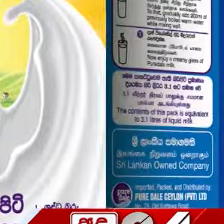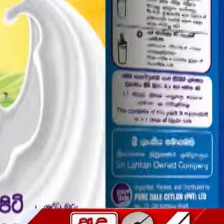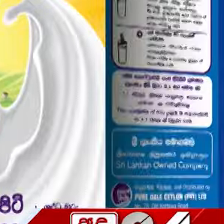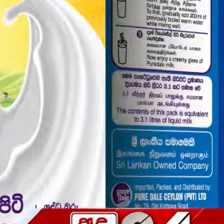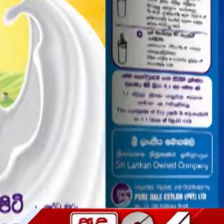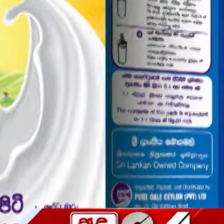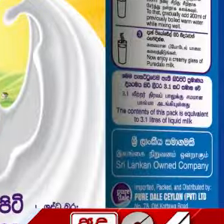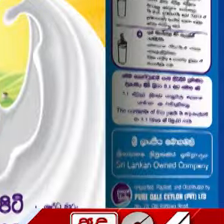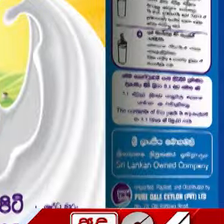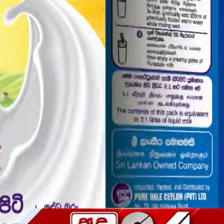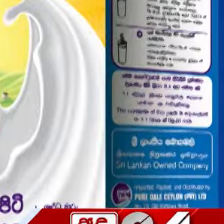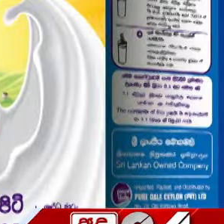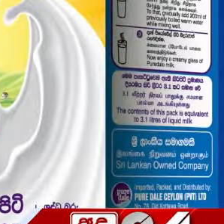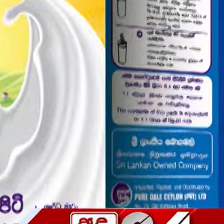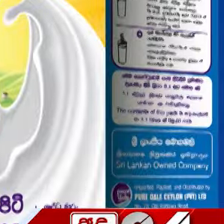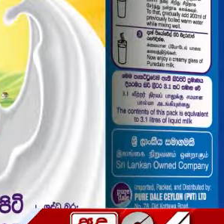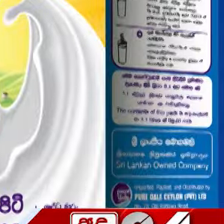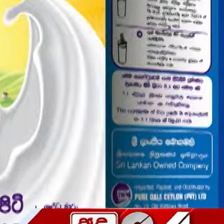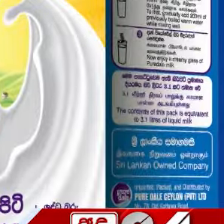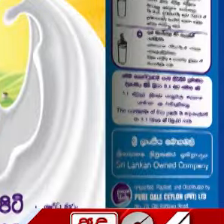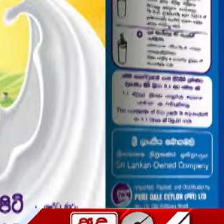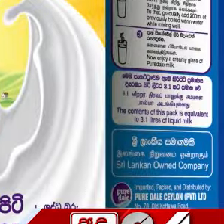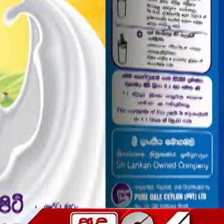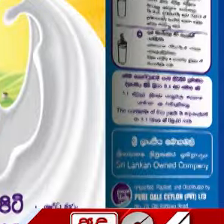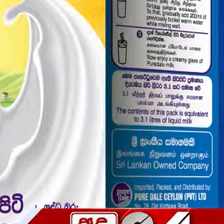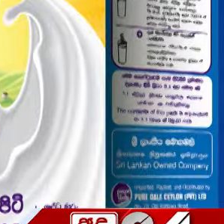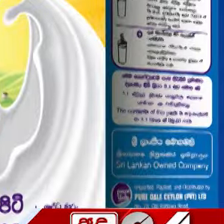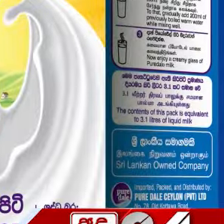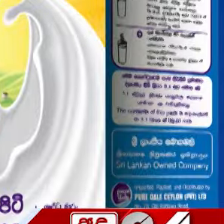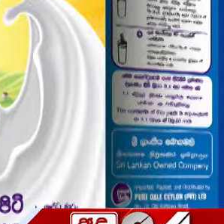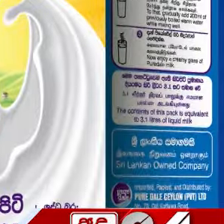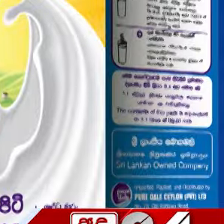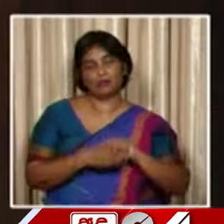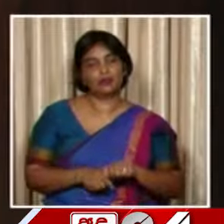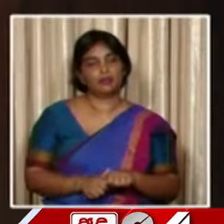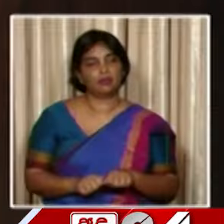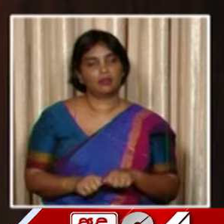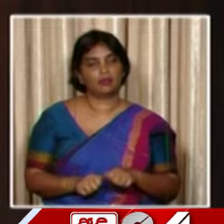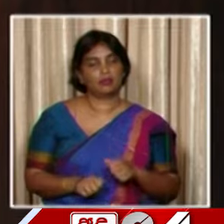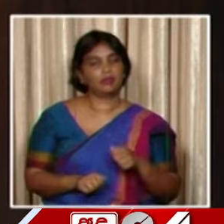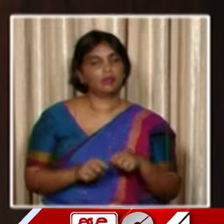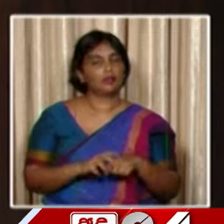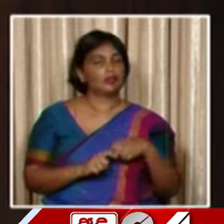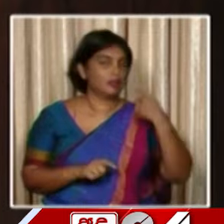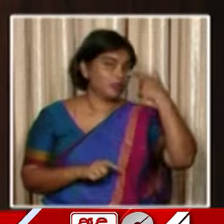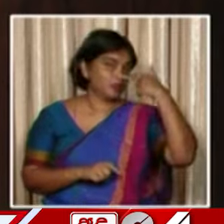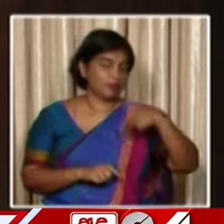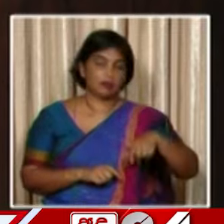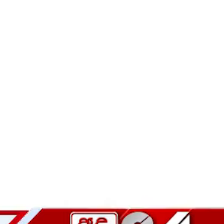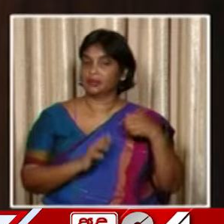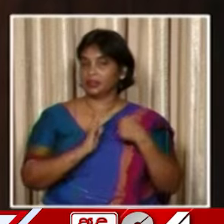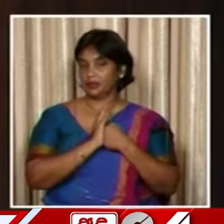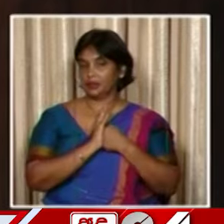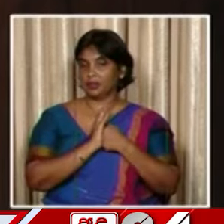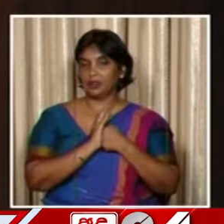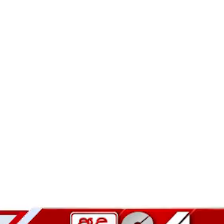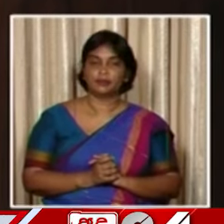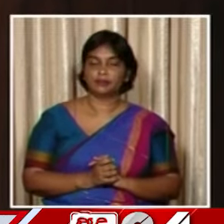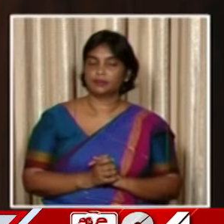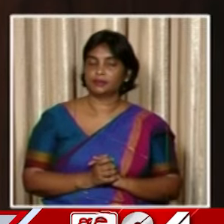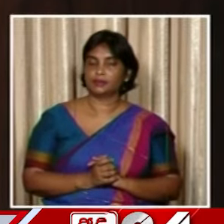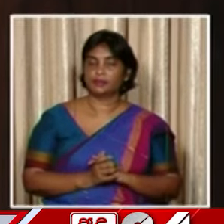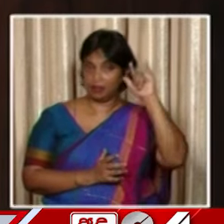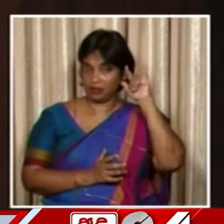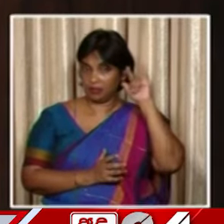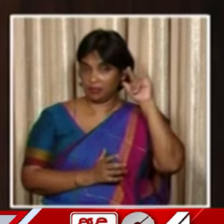ඩෙල් ෆුල් ක්‍රීම් නවසිලන්තයෙන් ගෙනෙන ස්තරම්ම කිරේ රුපියල් නවසියදායයි. දැන් කණිතෙල් සංස්ථාවට අපේ ගරු කතානායකතුමනි